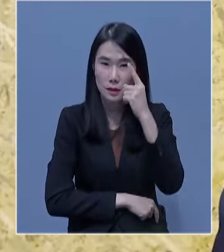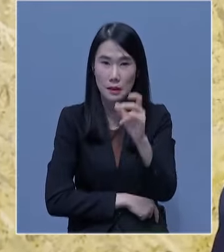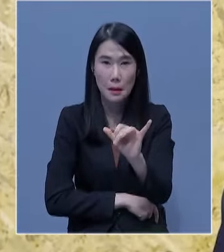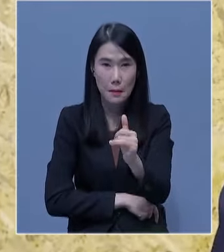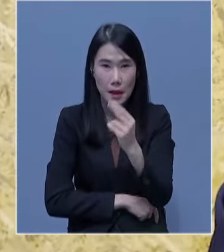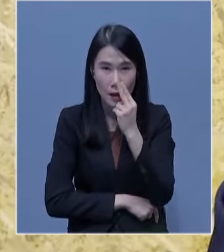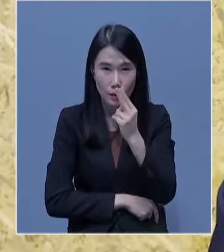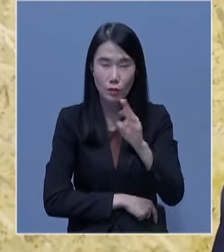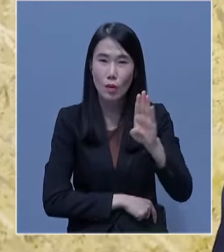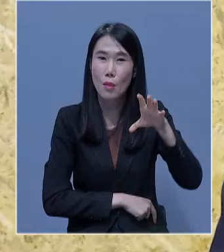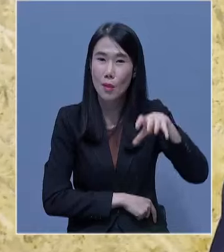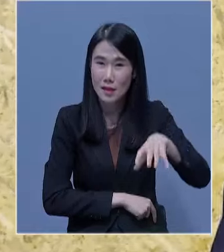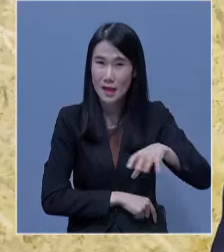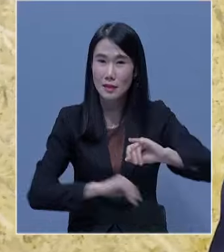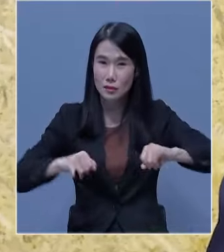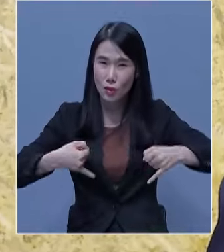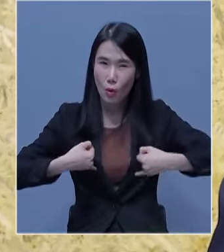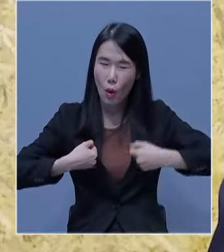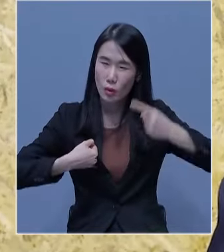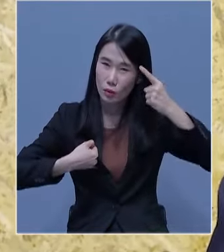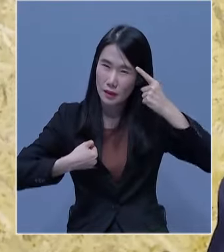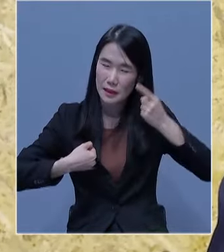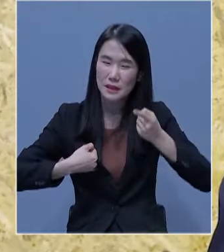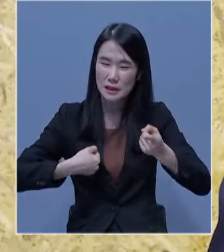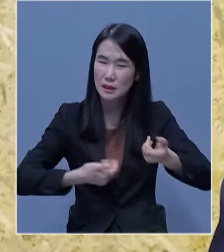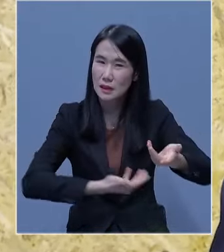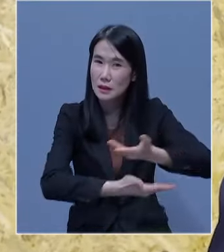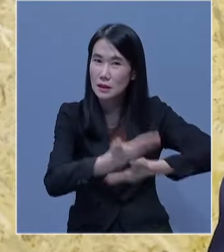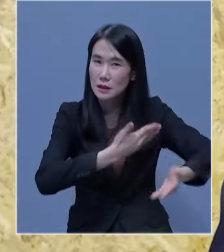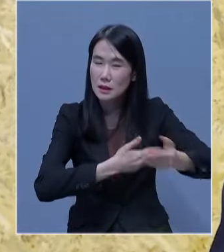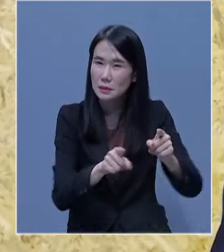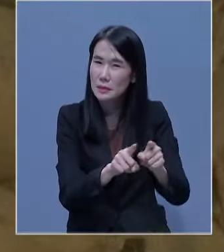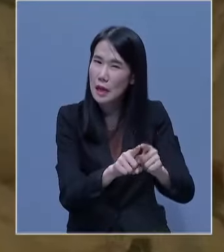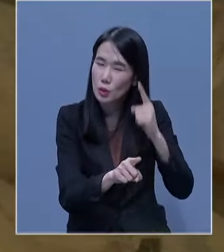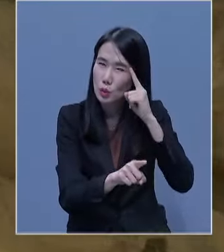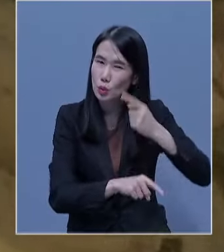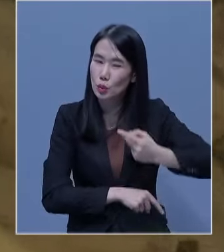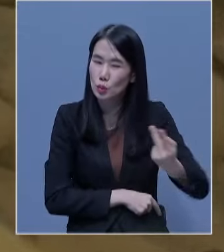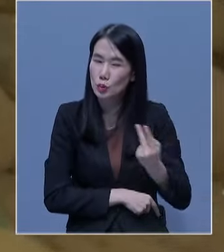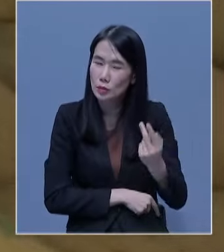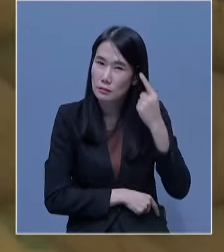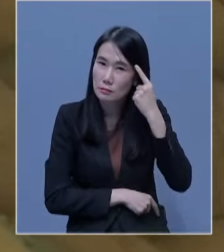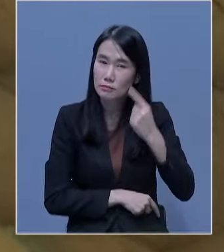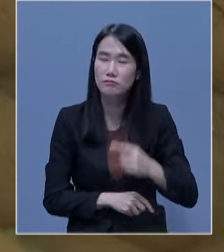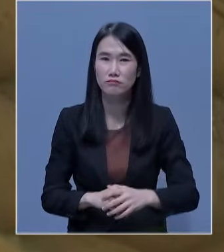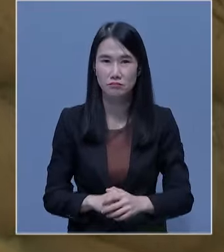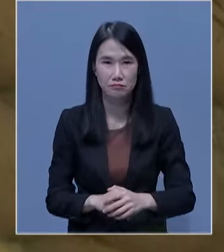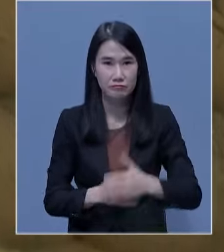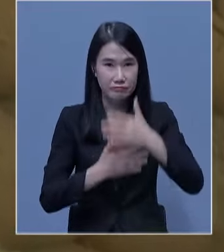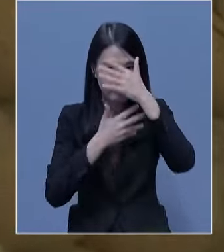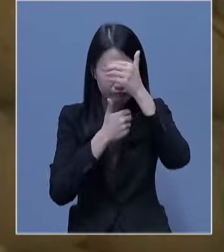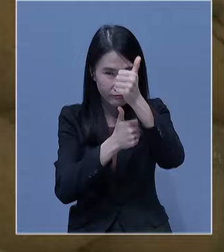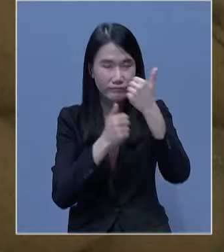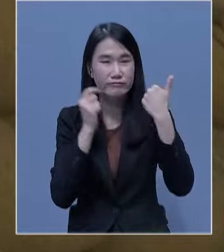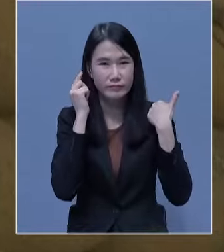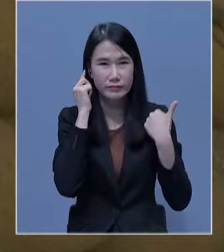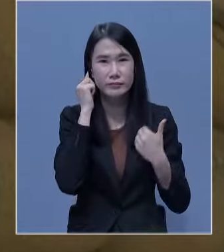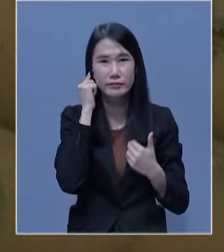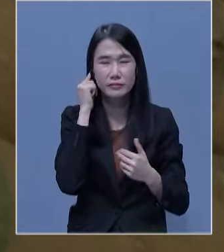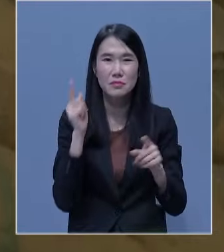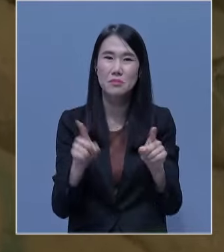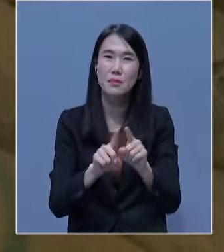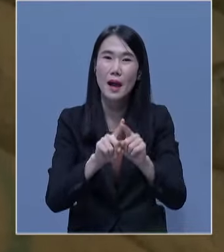จจะรู้ ผมเชื่อว่าต้องรู้เห็นเป็นใจต้องรู้เห็นเป็นใจร่วมกัน โอ้น่าสนใจนะคุณจอยเป็